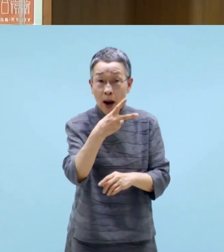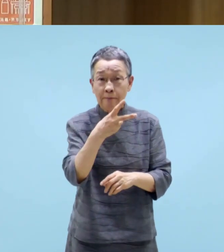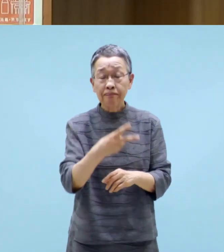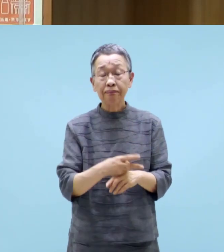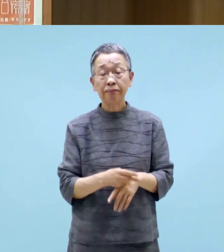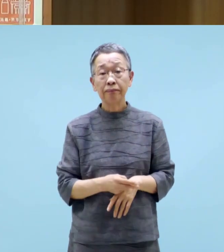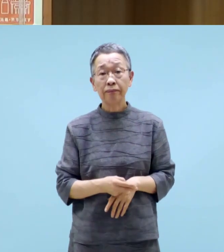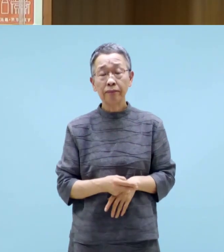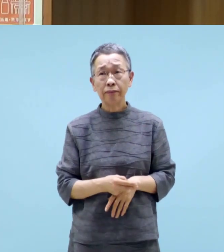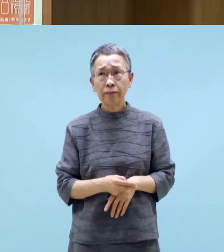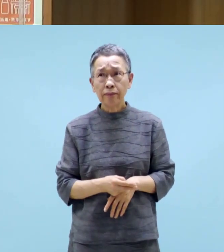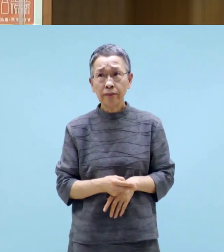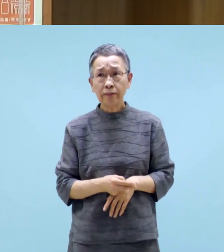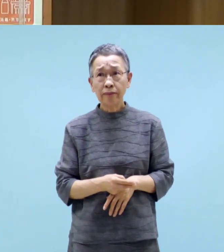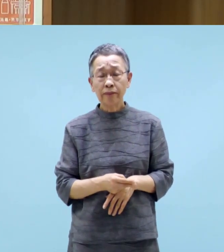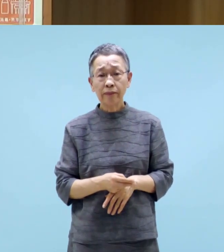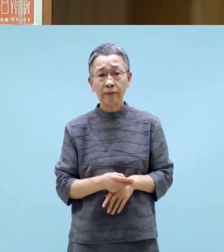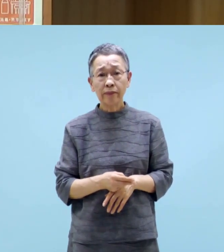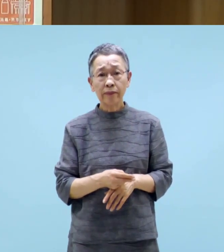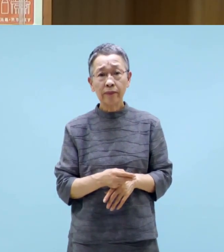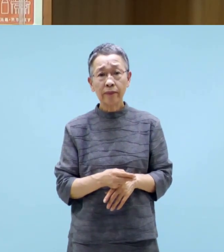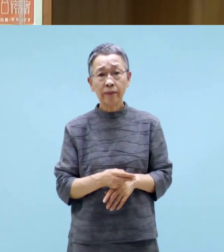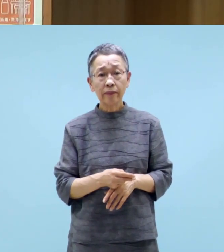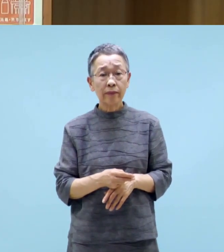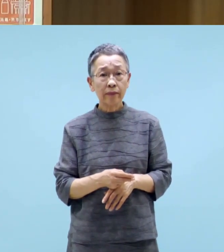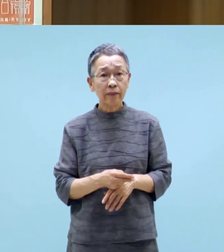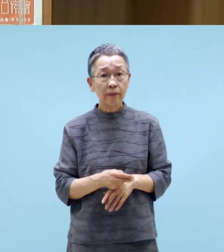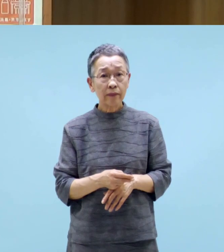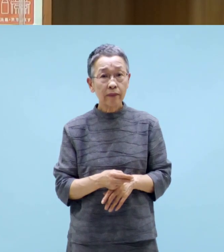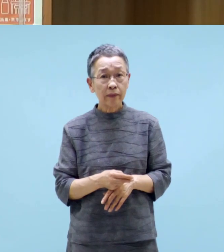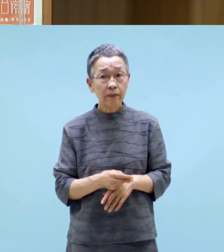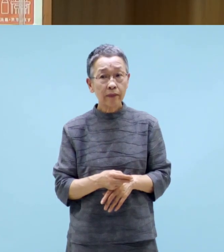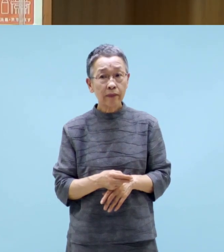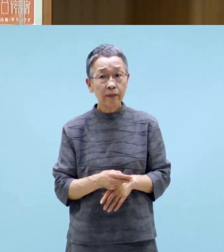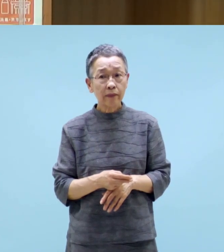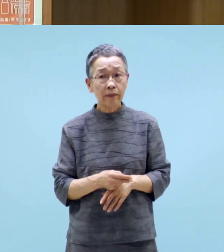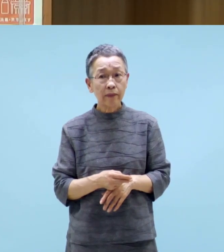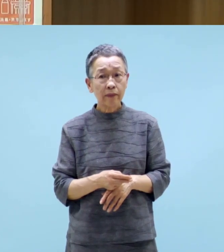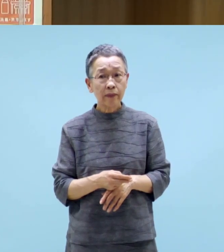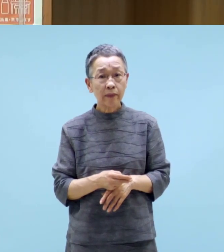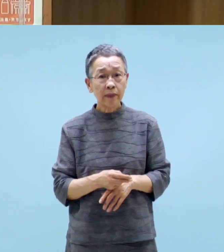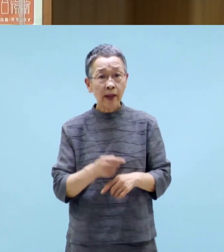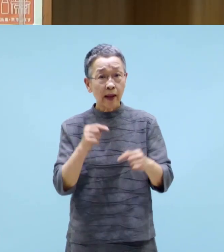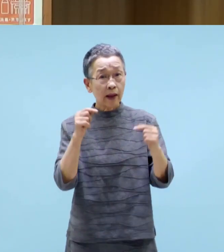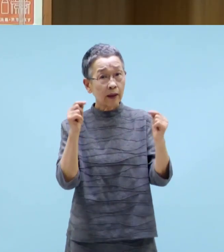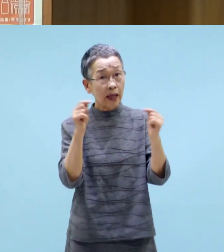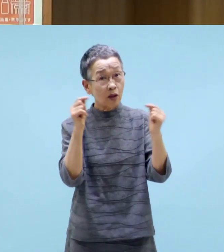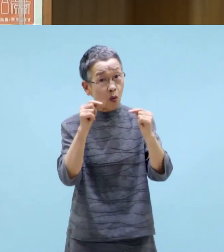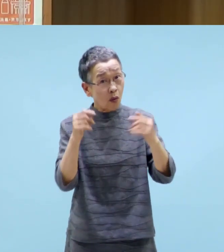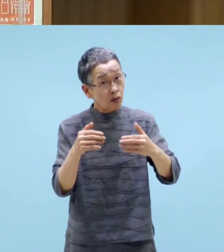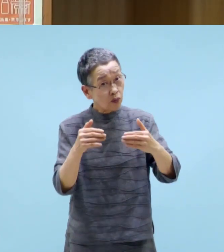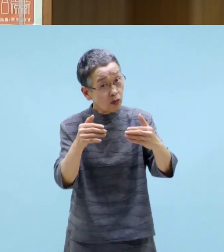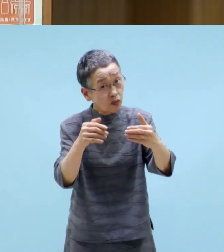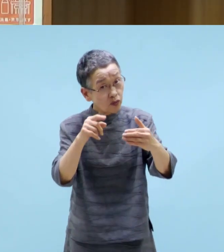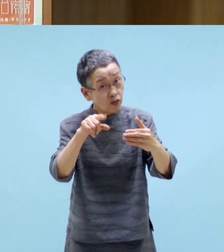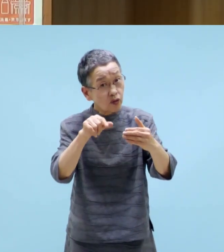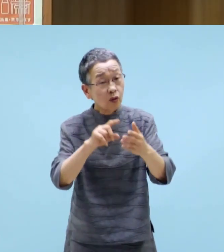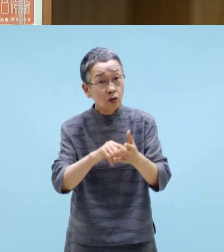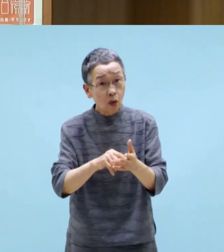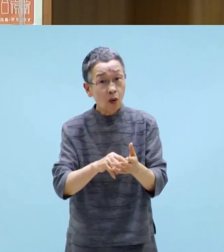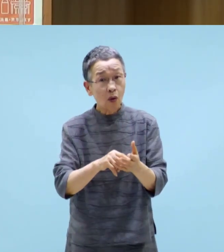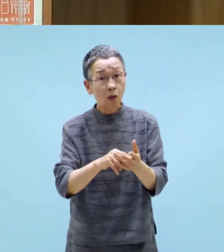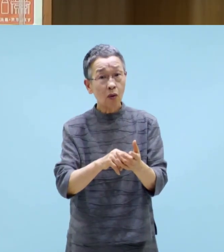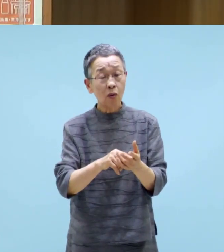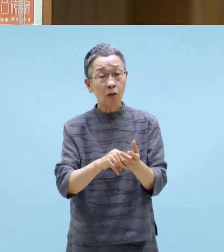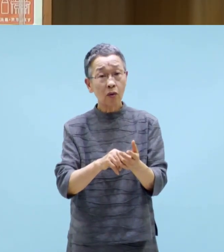止ということにこうする、検討するというのは、その見物客が